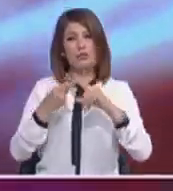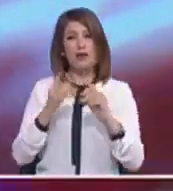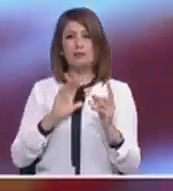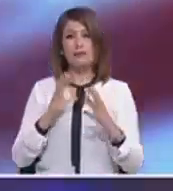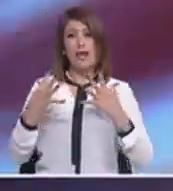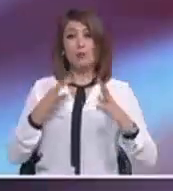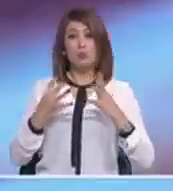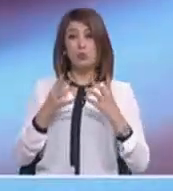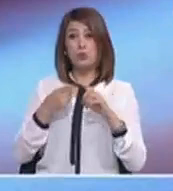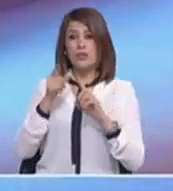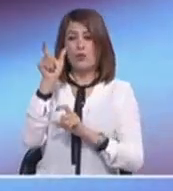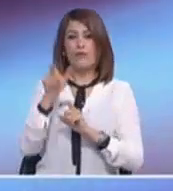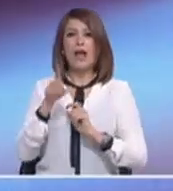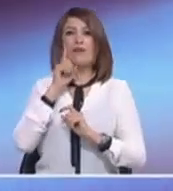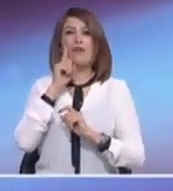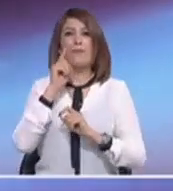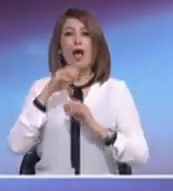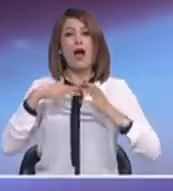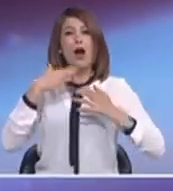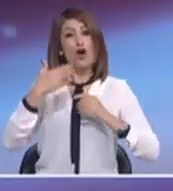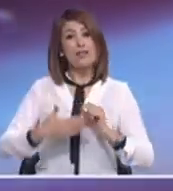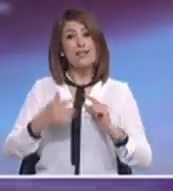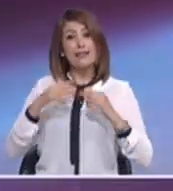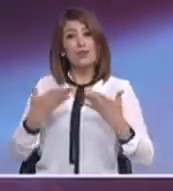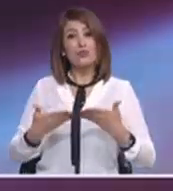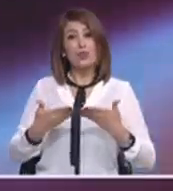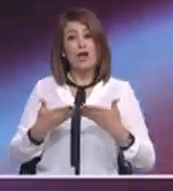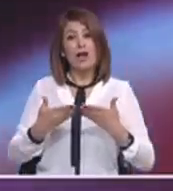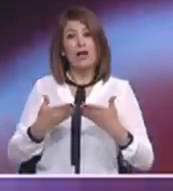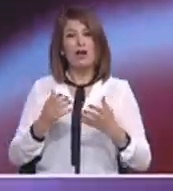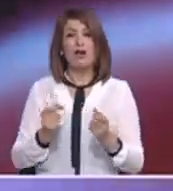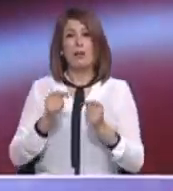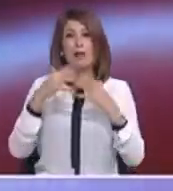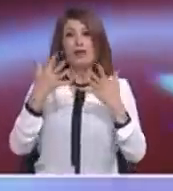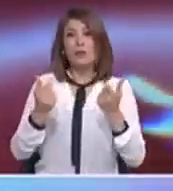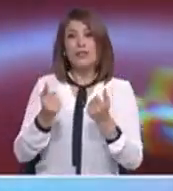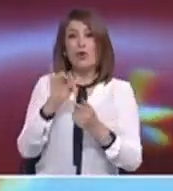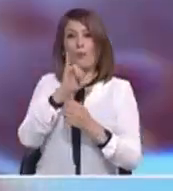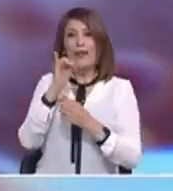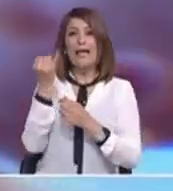الموقع المراه الحامل الى يومنا هذا انفردت المراهقه احنا